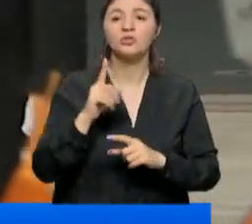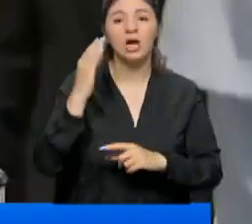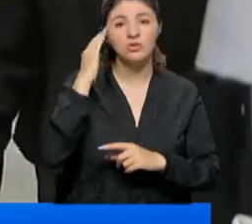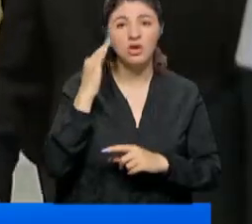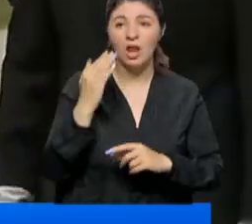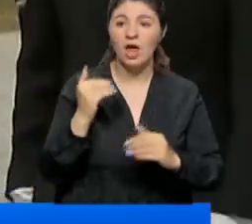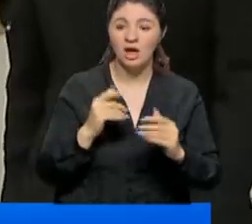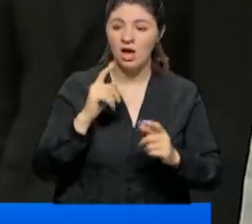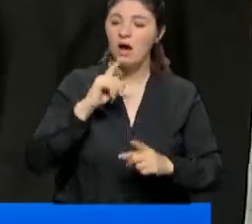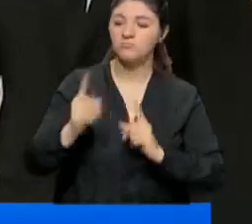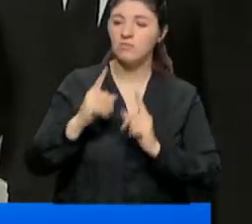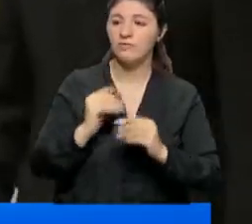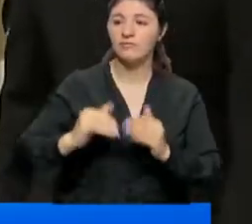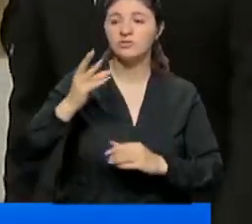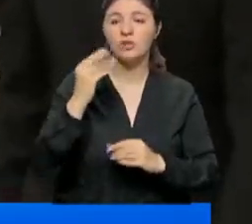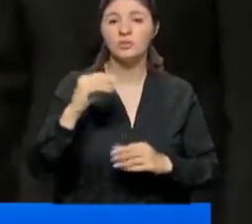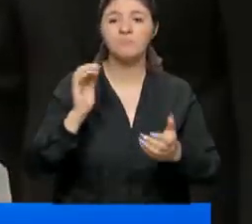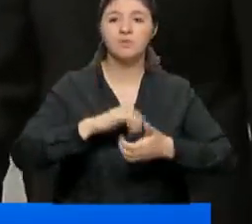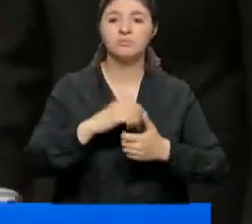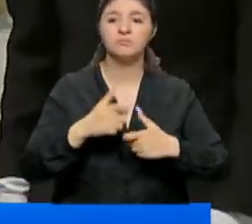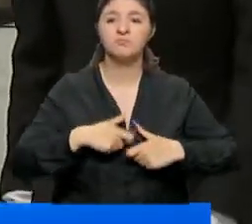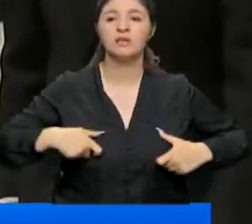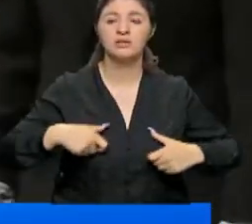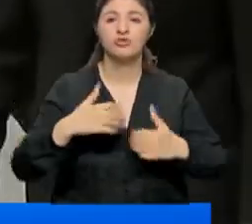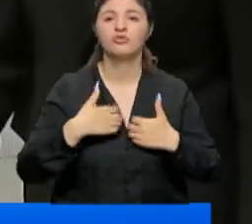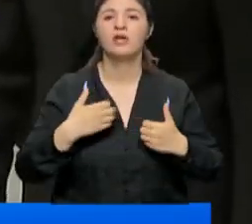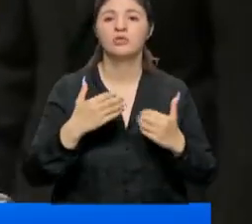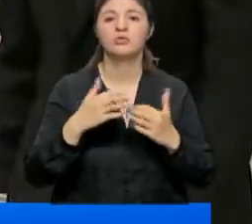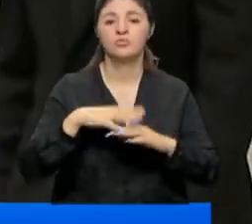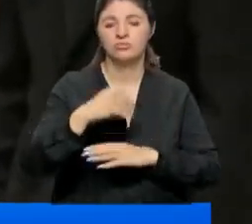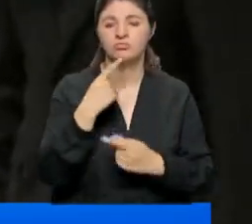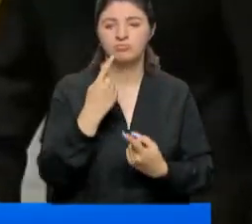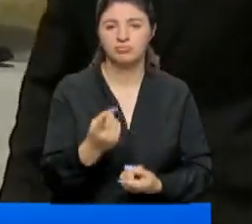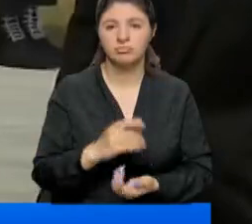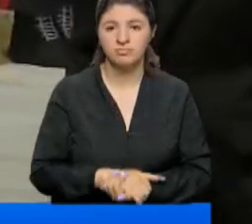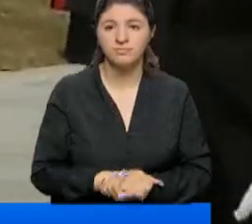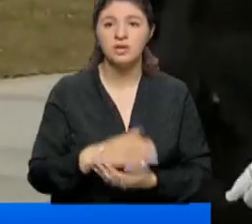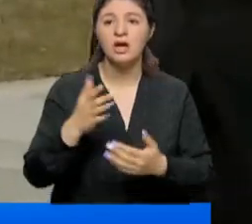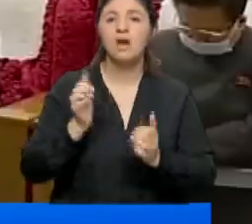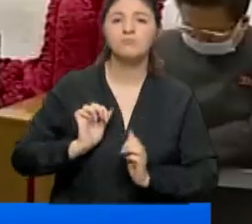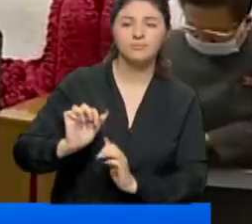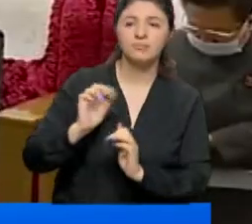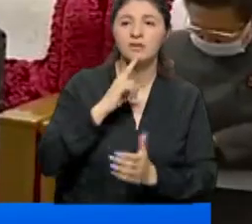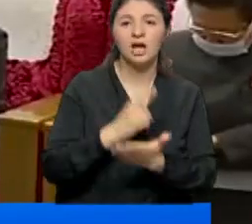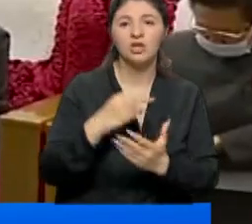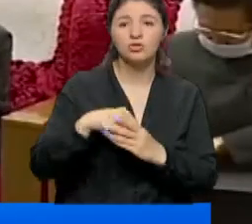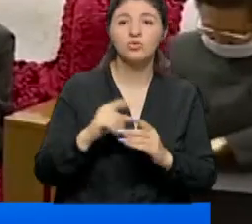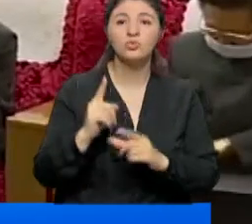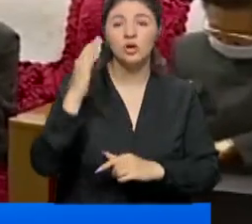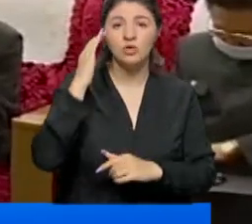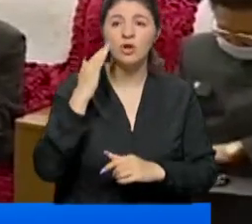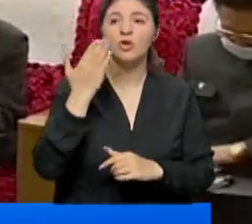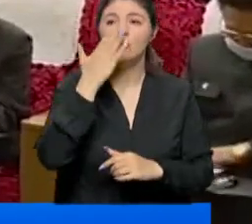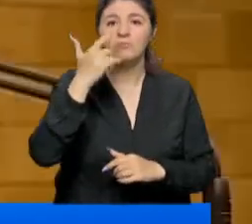Kore'ye yaptırımların artması teklifini Birleşmiş Milletler Güvenlik Konseyi'ne sundu bu ambargo kararı içinde Kuzey